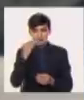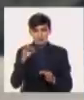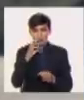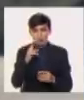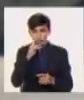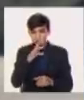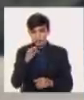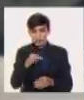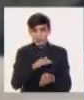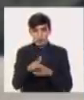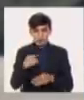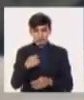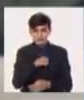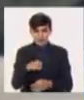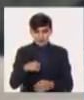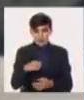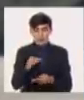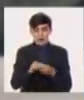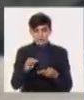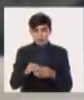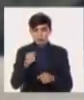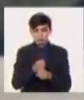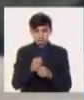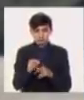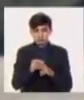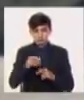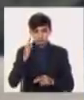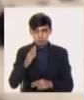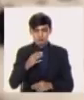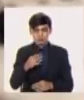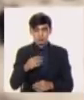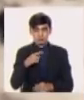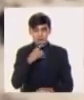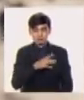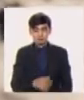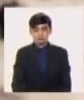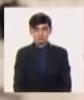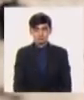шықпайтын болса, толықтай өзіміз мойнымызға алып, қайта жөндеуге салып береміз.